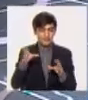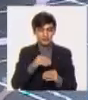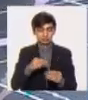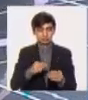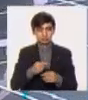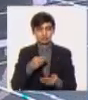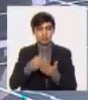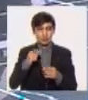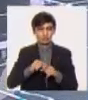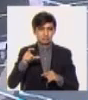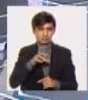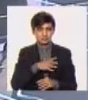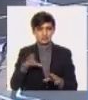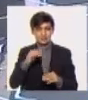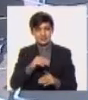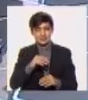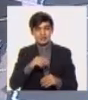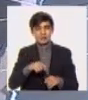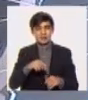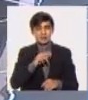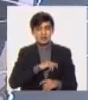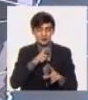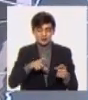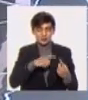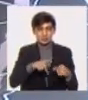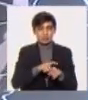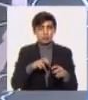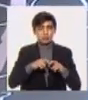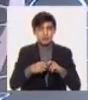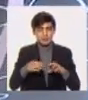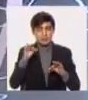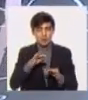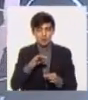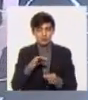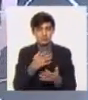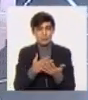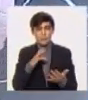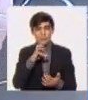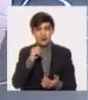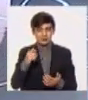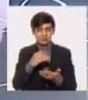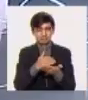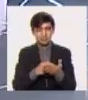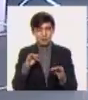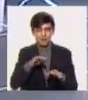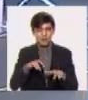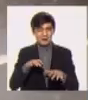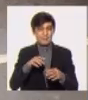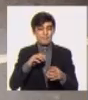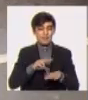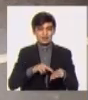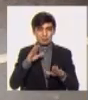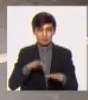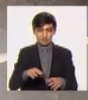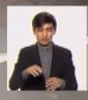первой необходимости. Предприниматели, в свою очередь, ссылаются на проблемы с логистикой из-за сбоев в базе данных полиции.